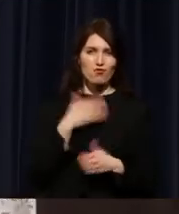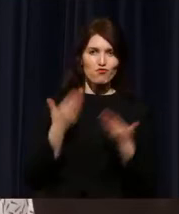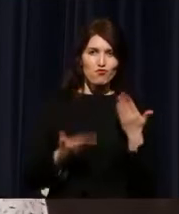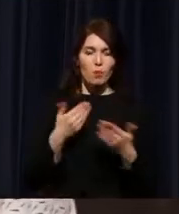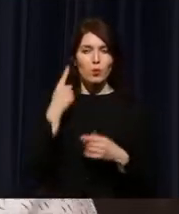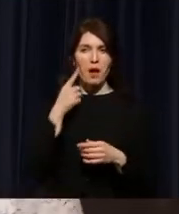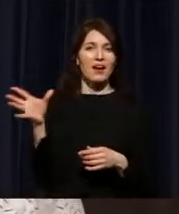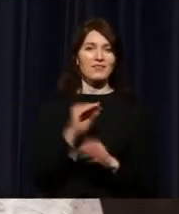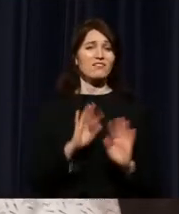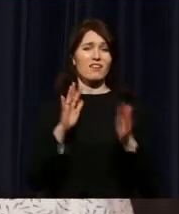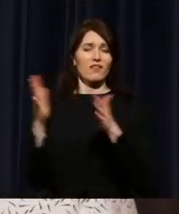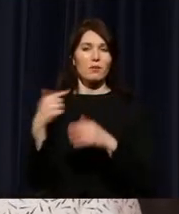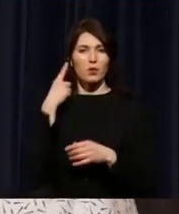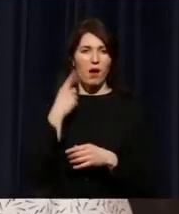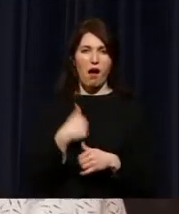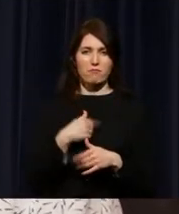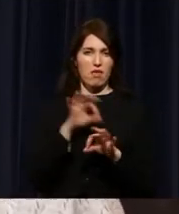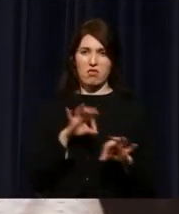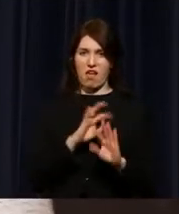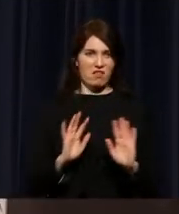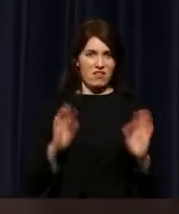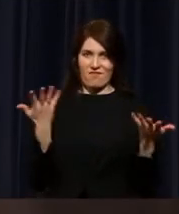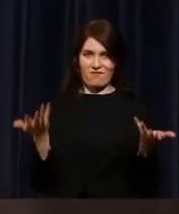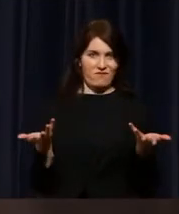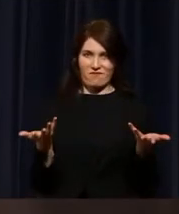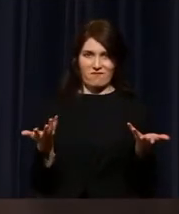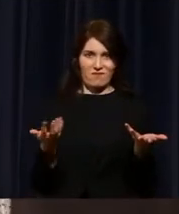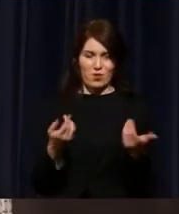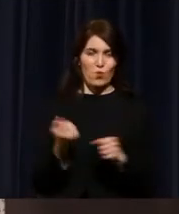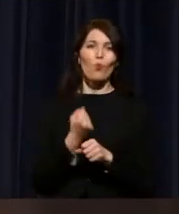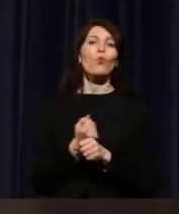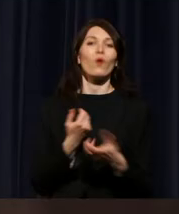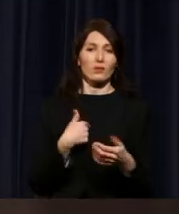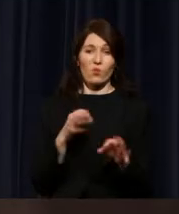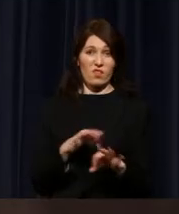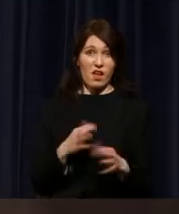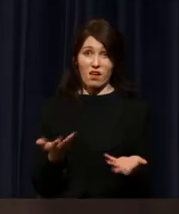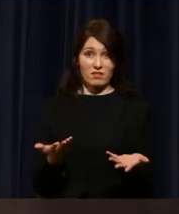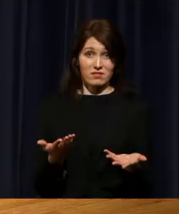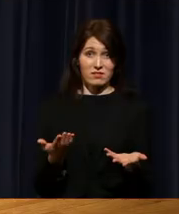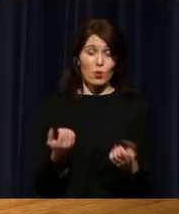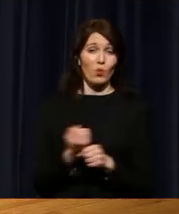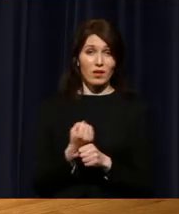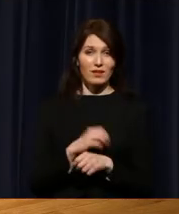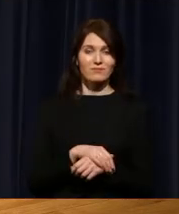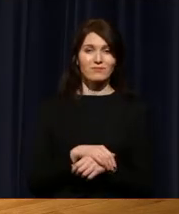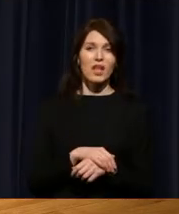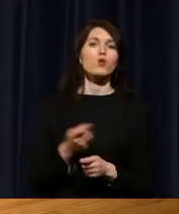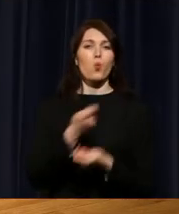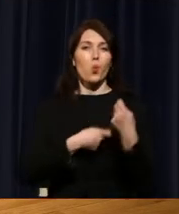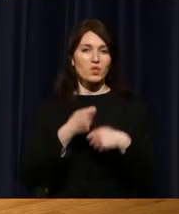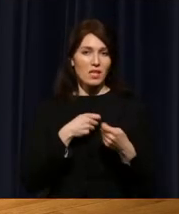viss padodās, ko darīt, kad man liekas, nu, man nekas nepadodas, nu, tā kā nekas. Nu, uzņēmēja